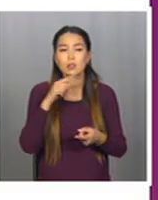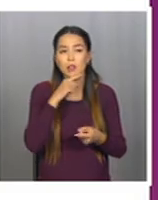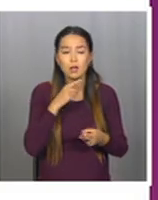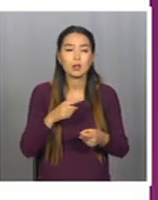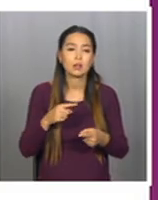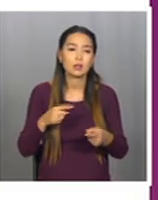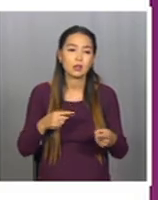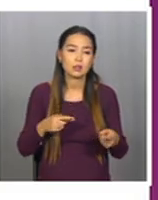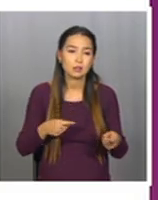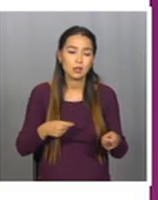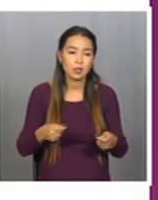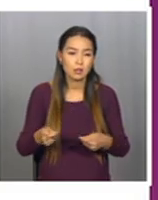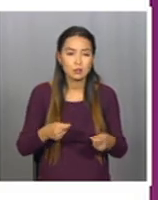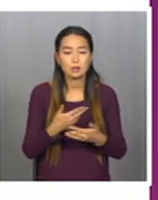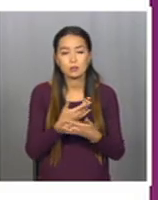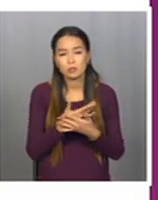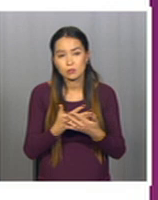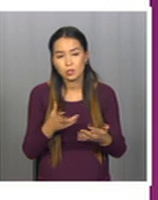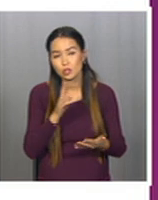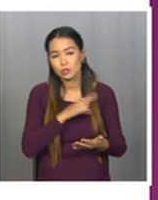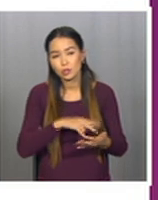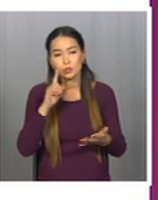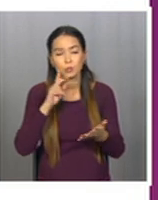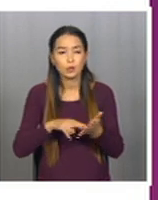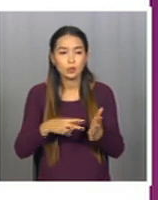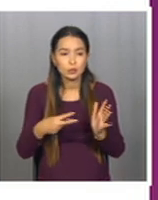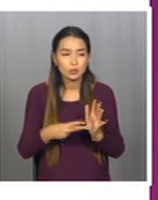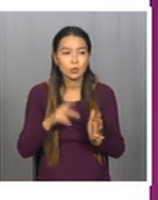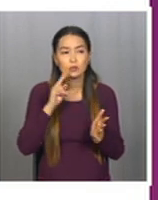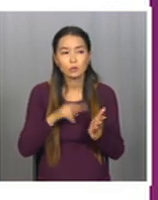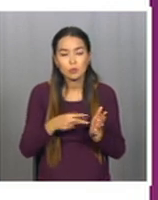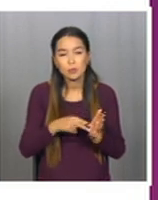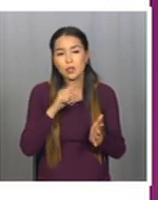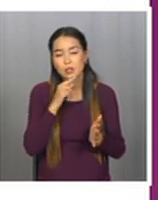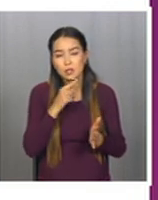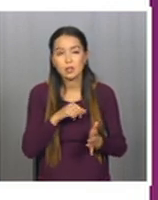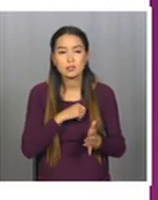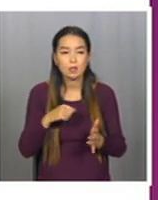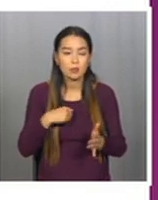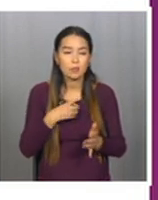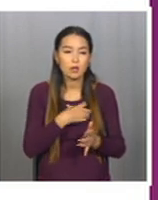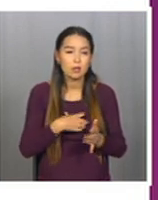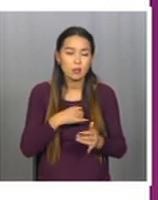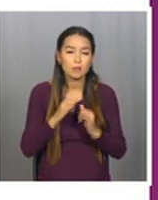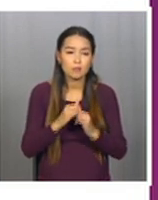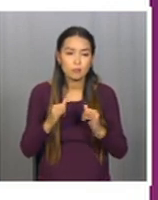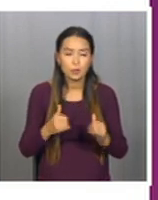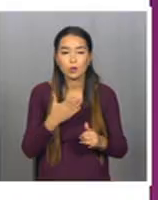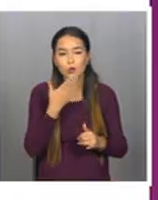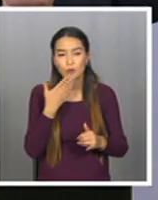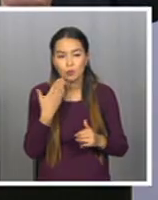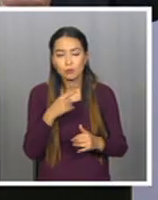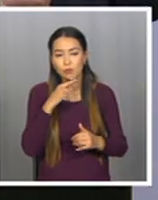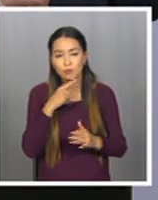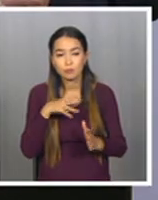нарықтық экономикалық жүйелерге жоспарлы экономиканың белгілі бір элементтерін енгізу арқылы ұлттық экономикаларды